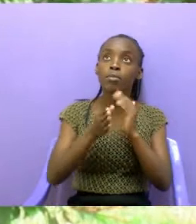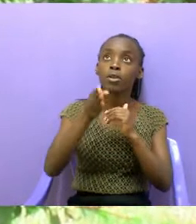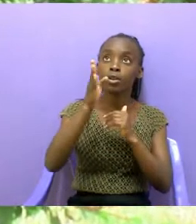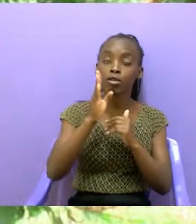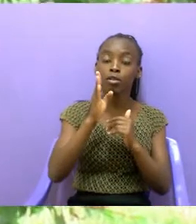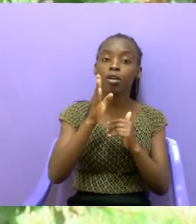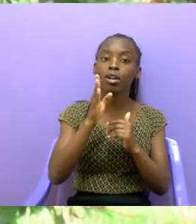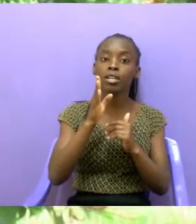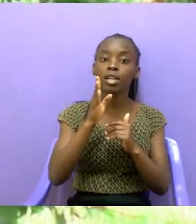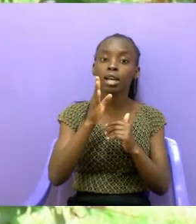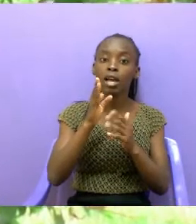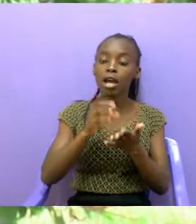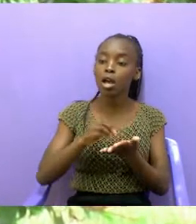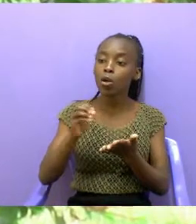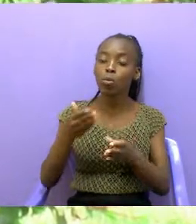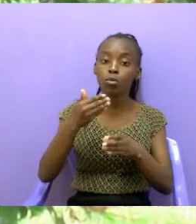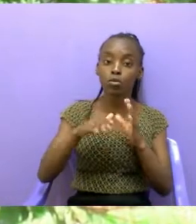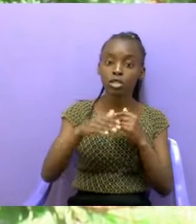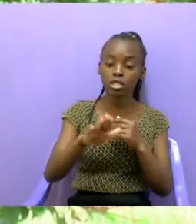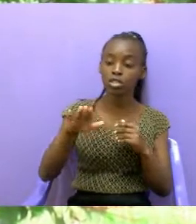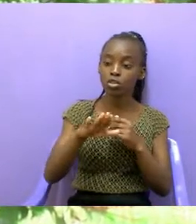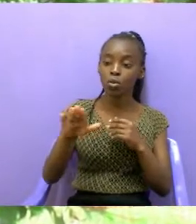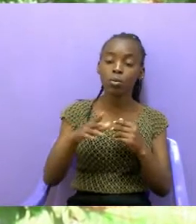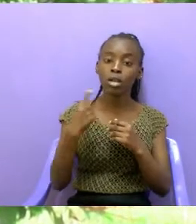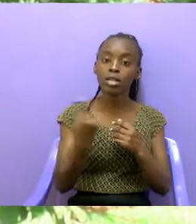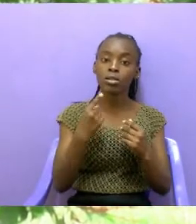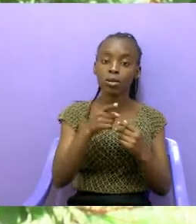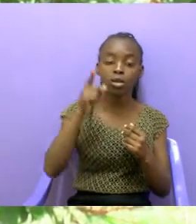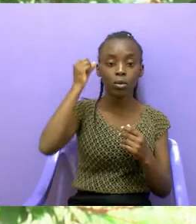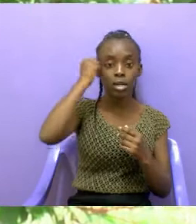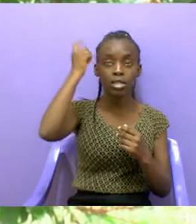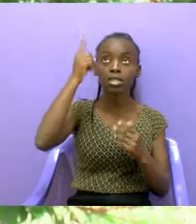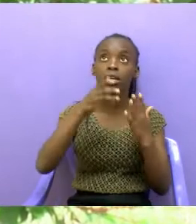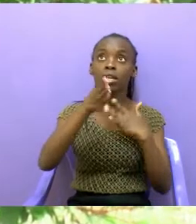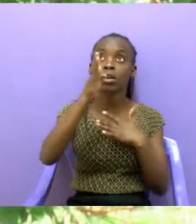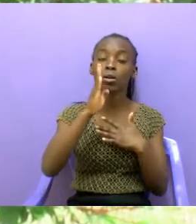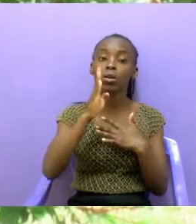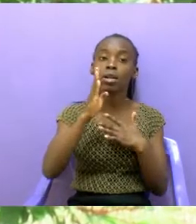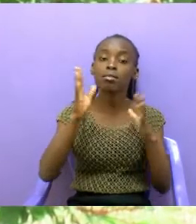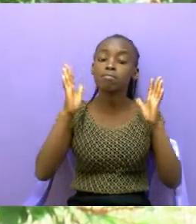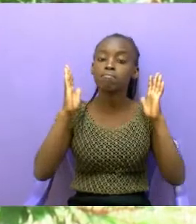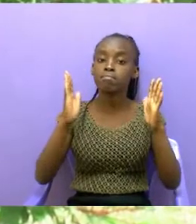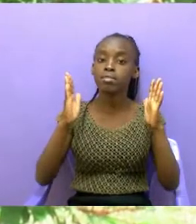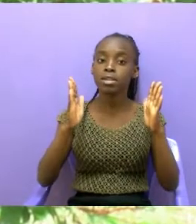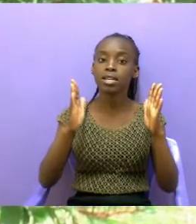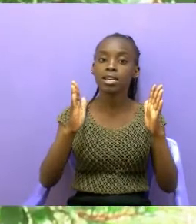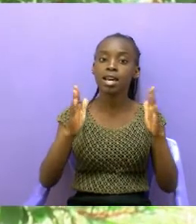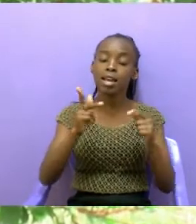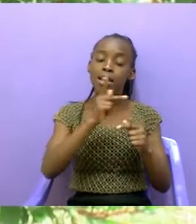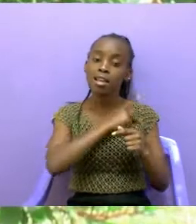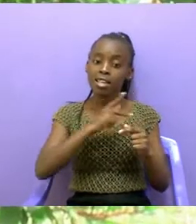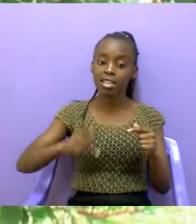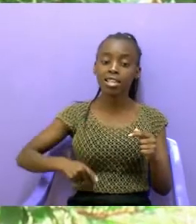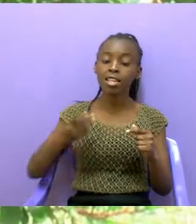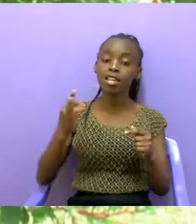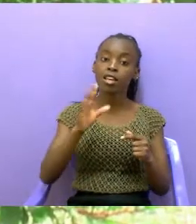nafasi na akuweke kwa nafasi yako ambayo utaweza kuelewa ya kwamba Mungu ni mkuu, ni mfalme wa falme, na